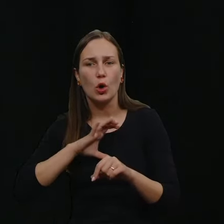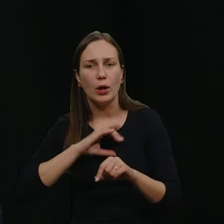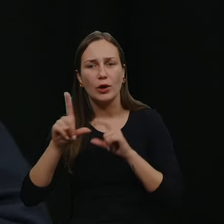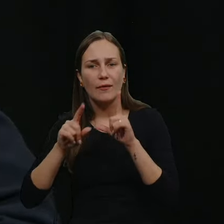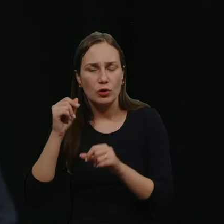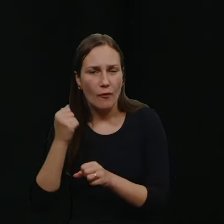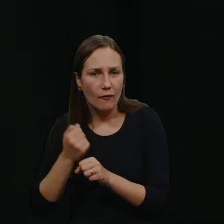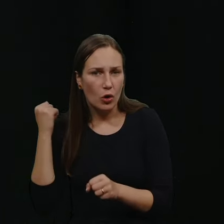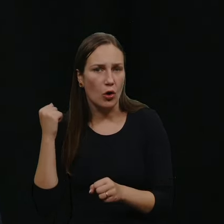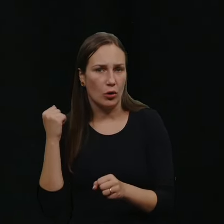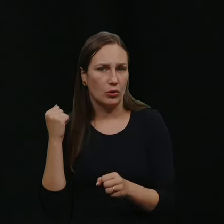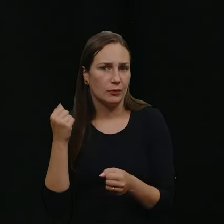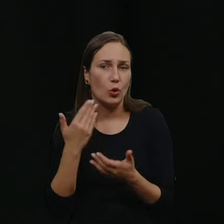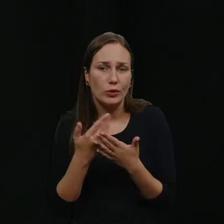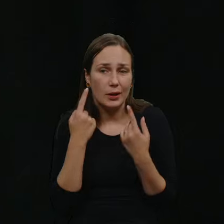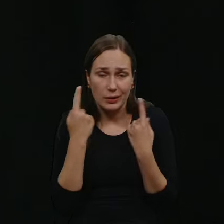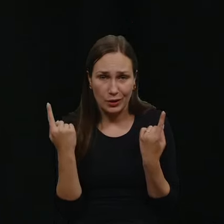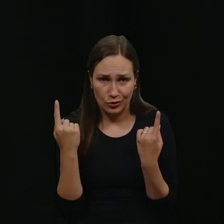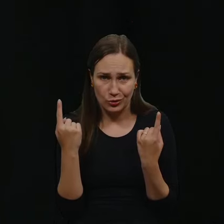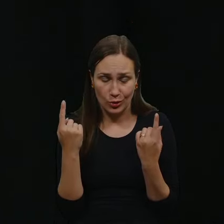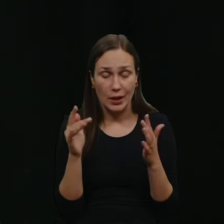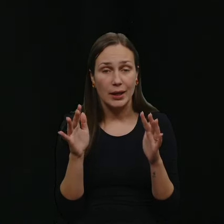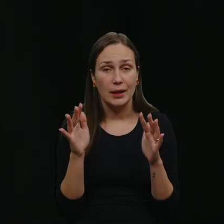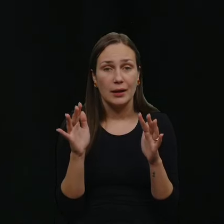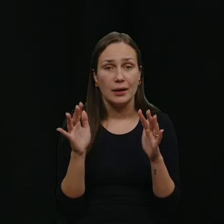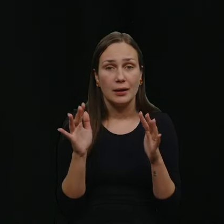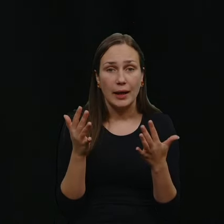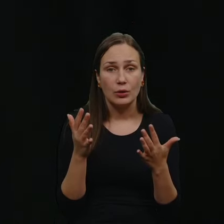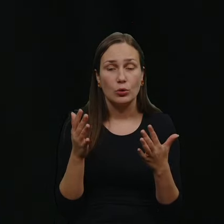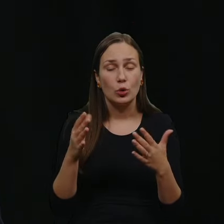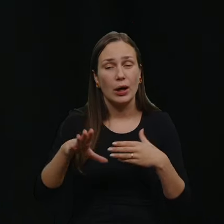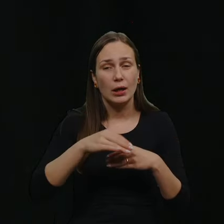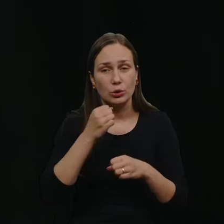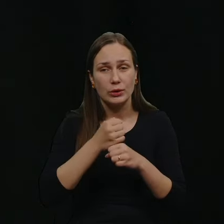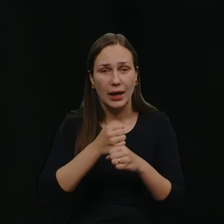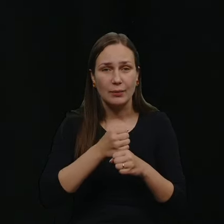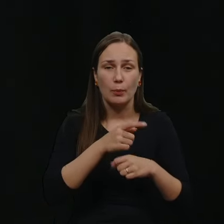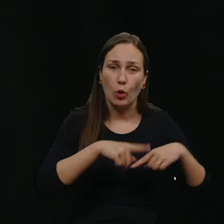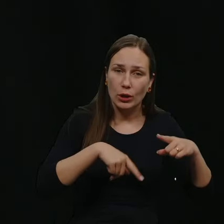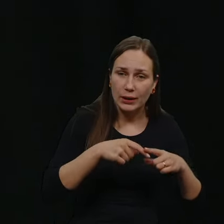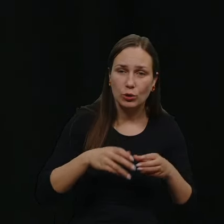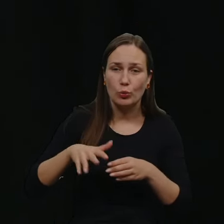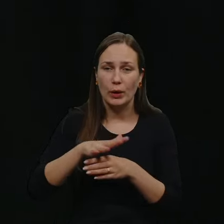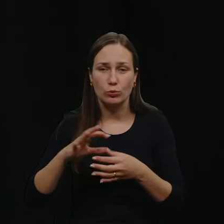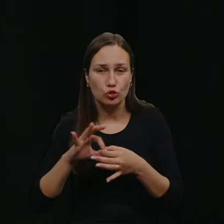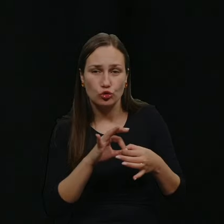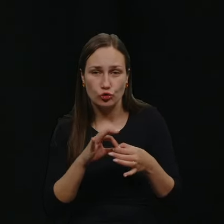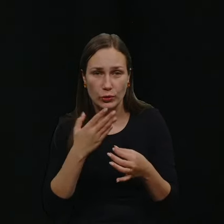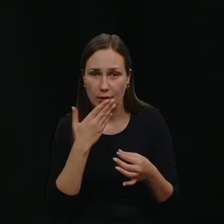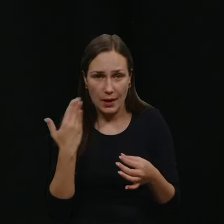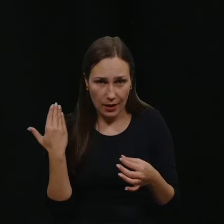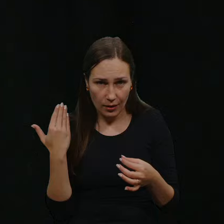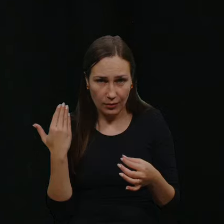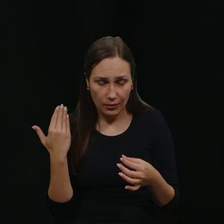kolegijose arba tai šitam, nes jeigu nėra stipraus bendradarbiavimo tarp politikų, bendruomenės ir